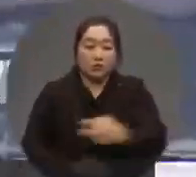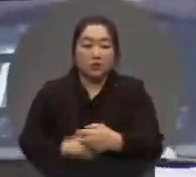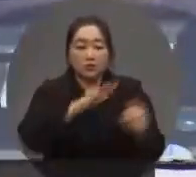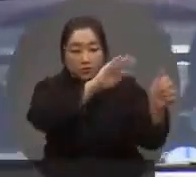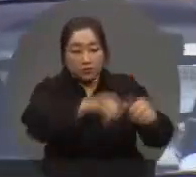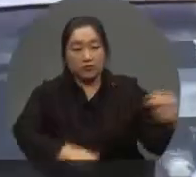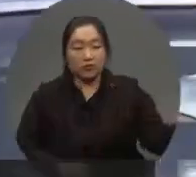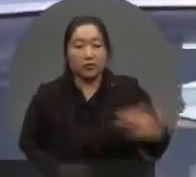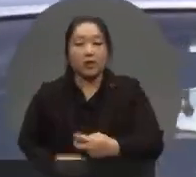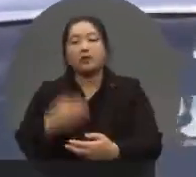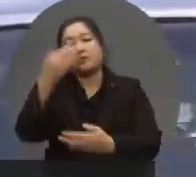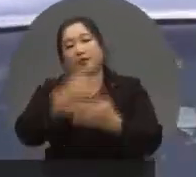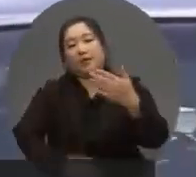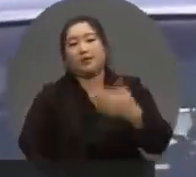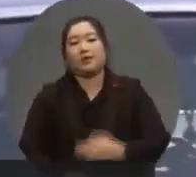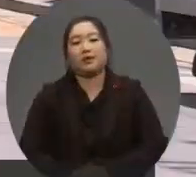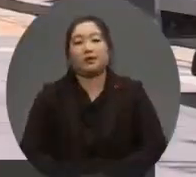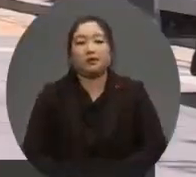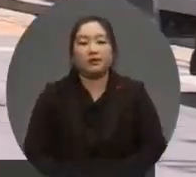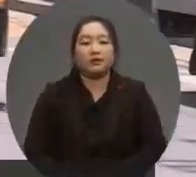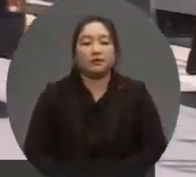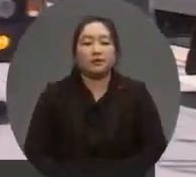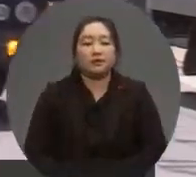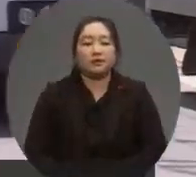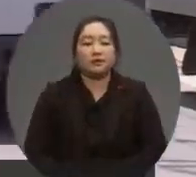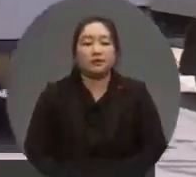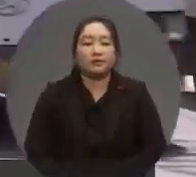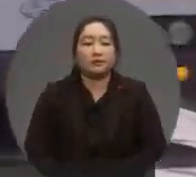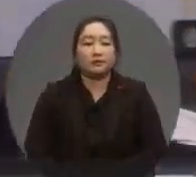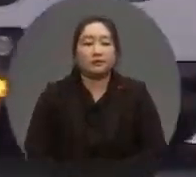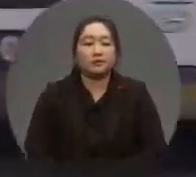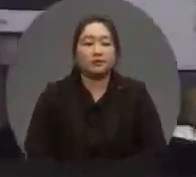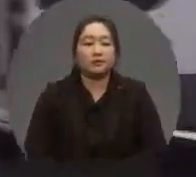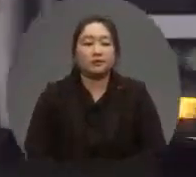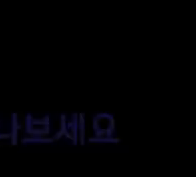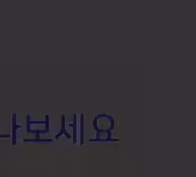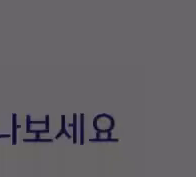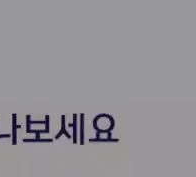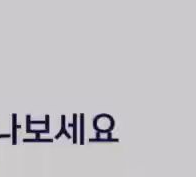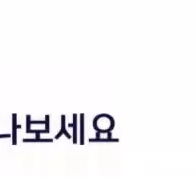응답형 버스는 제외됩니다 MBC 뉴스 이병선